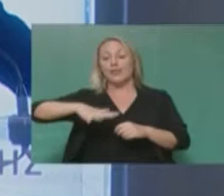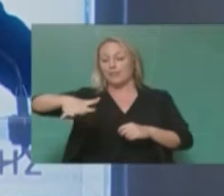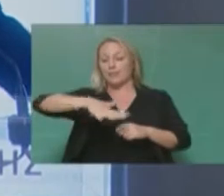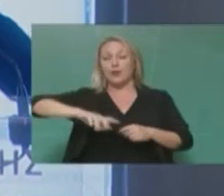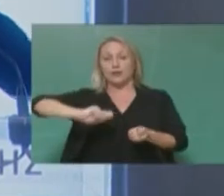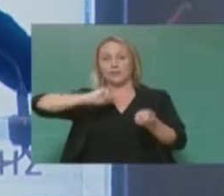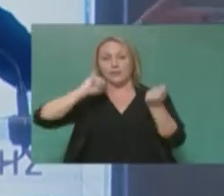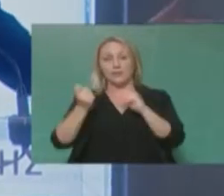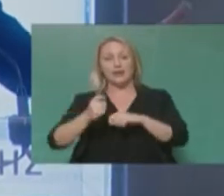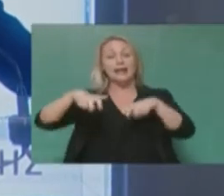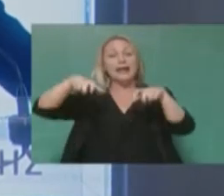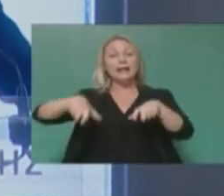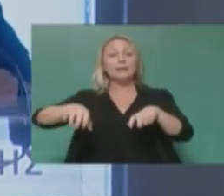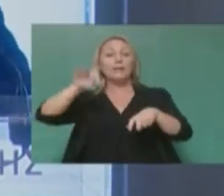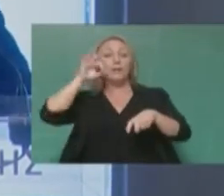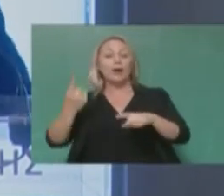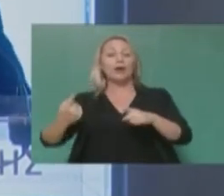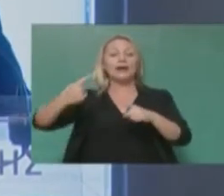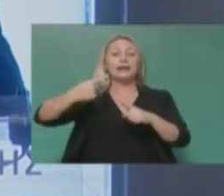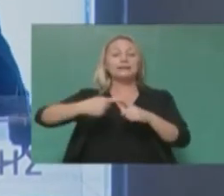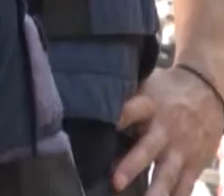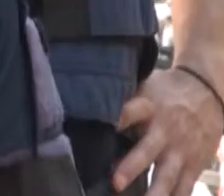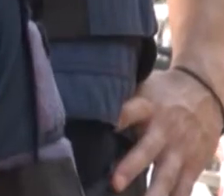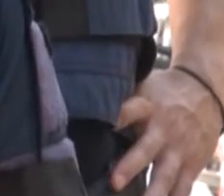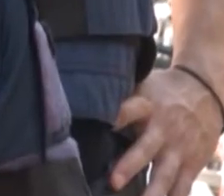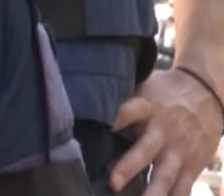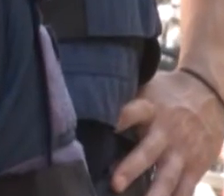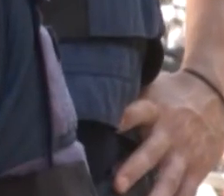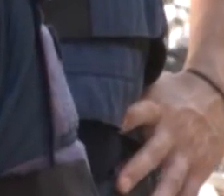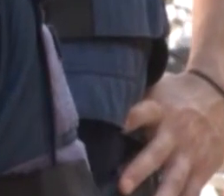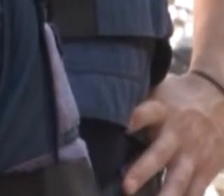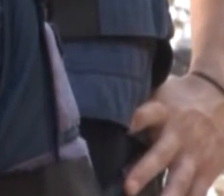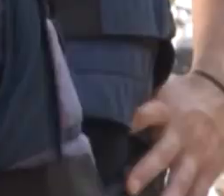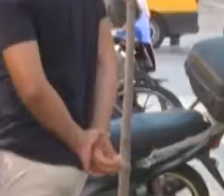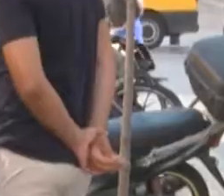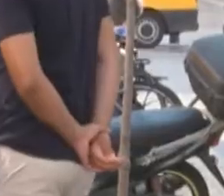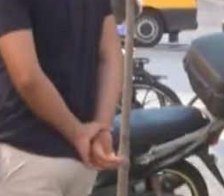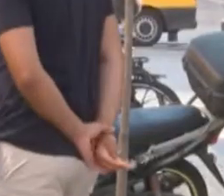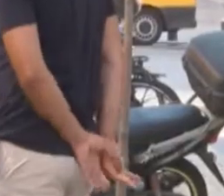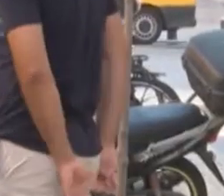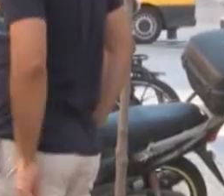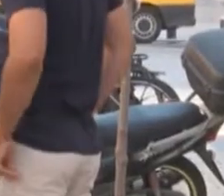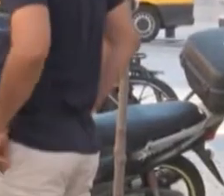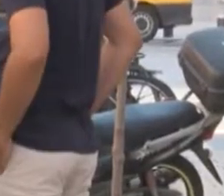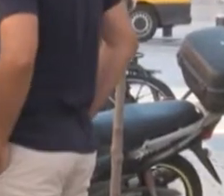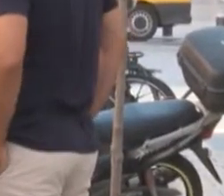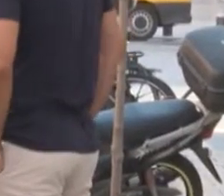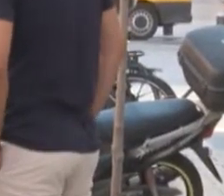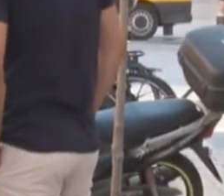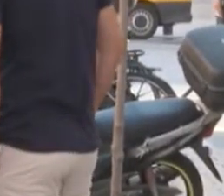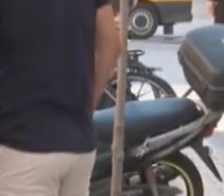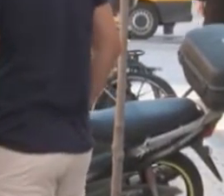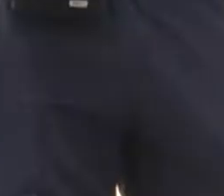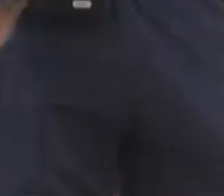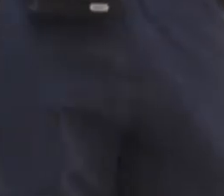ΠΑΟΚ, και ανάπλαση επιτέλους της πλατείας δικητηρίου. Ασφάλεια. Το πρόβλημα είναι μίζων. Δεν αφορά